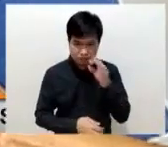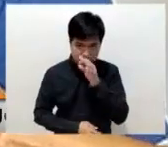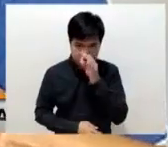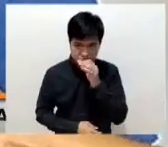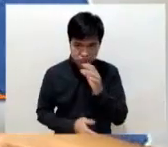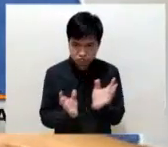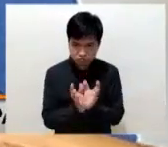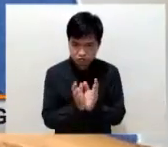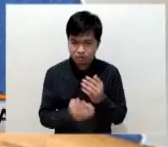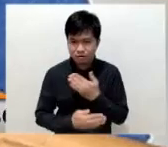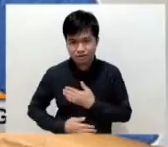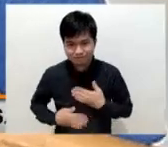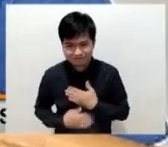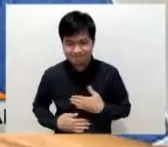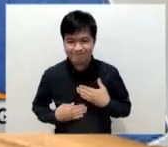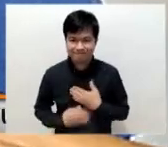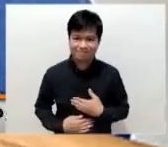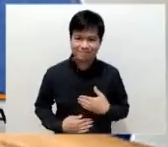and enjoy the iconic nature of it. And